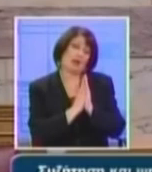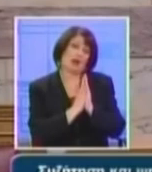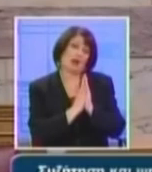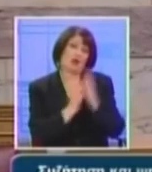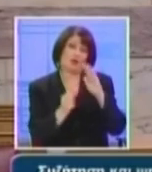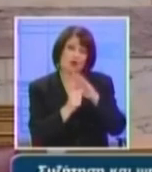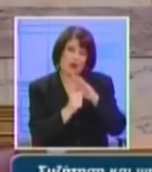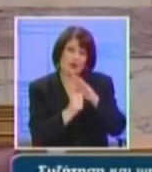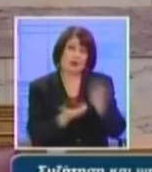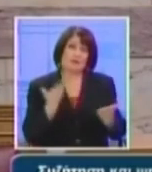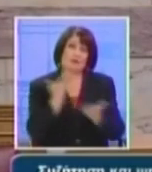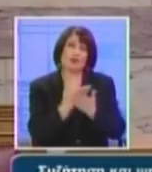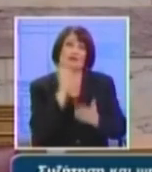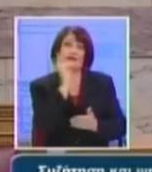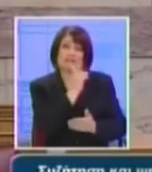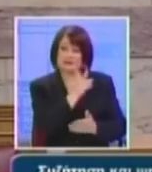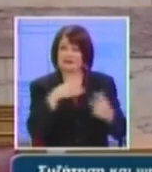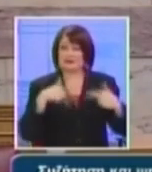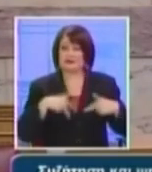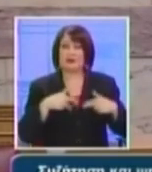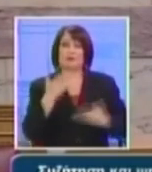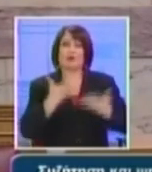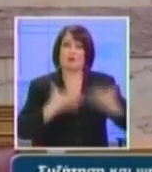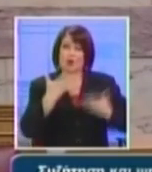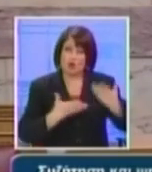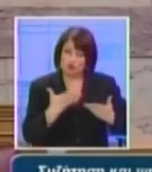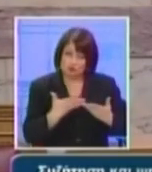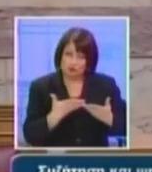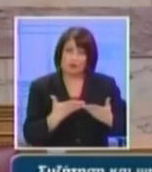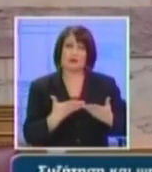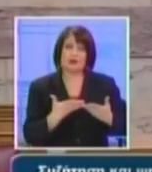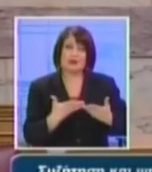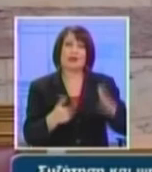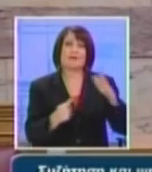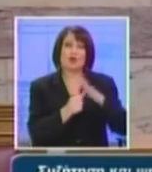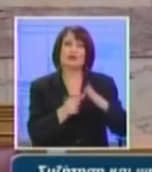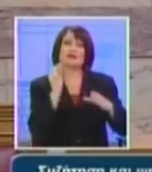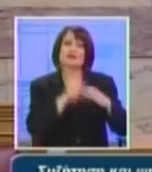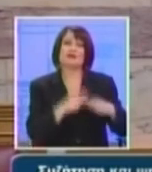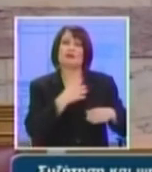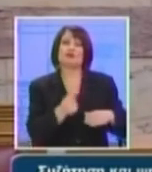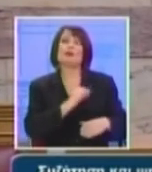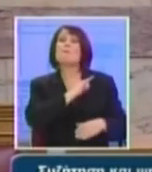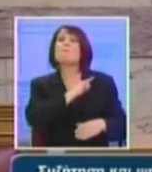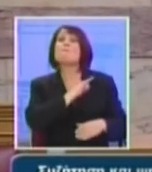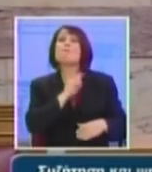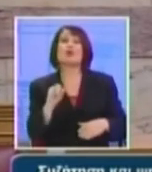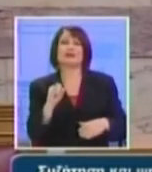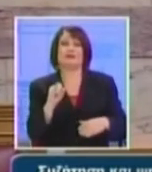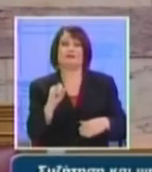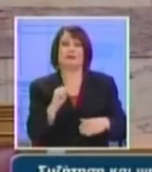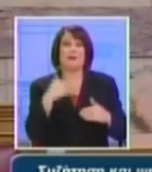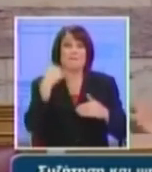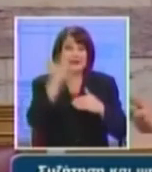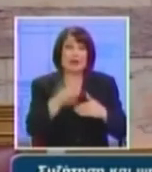Κύριε Πρόεδρε, και στην πρόταση δυσπιστίας και στον προϋπολογισμό και στην πρόταση για ψήφο εμπιστοσύνης ουδέποτε παίρνει το λόγο